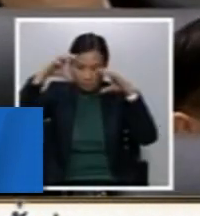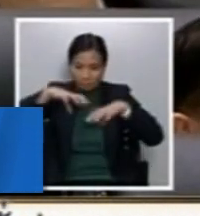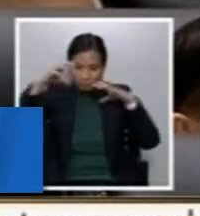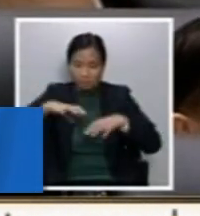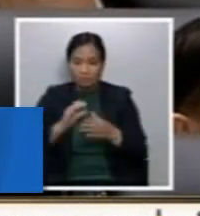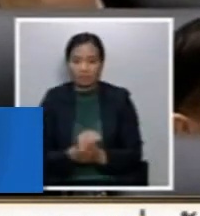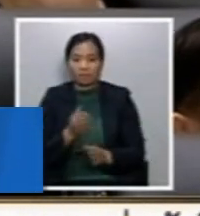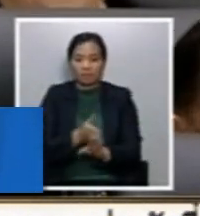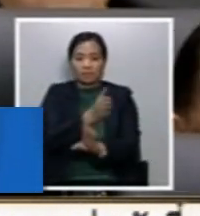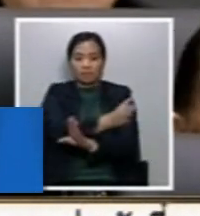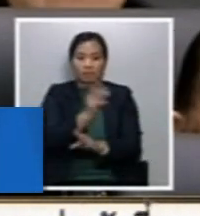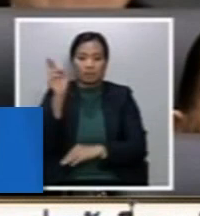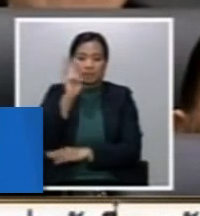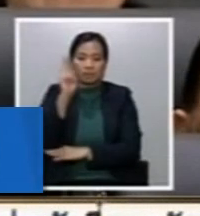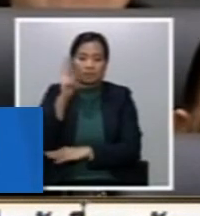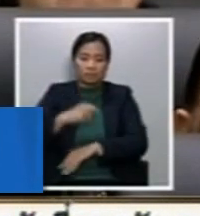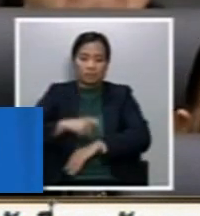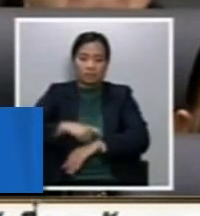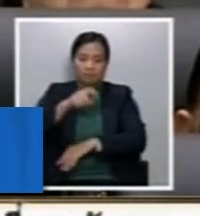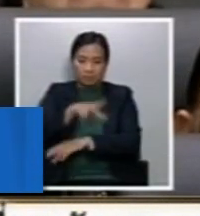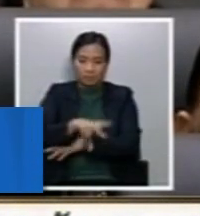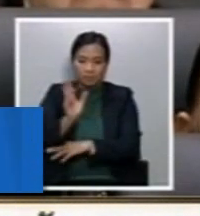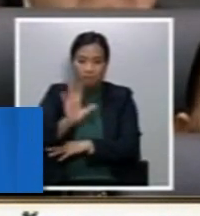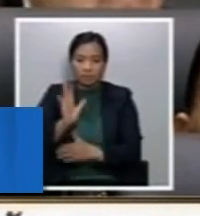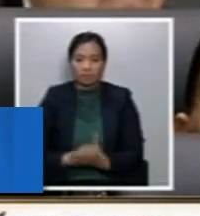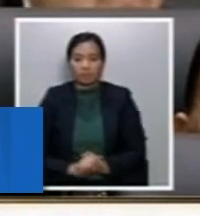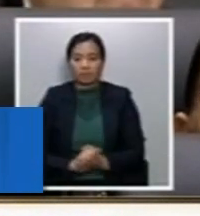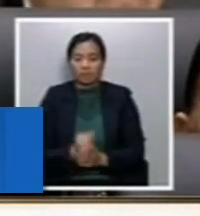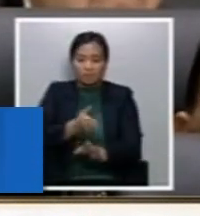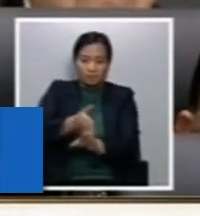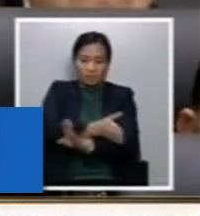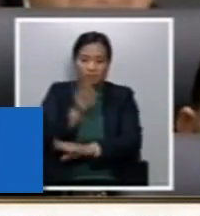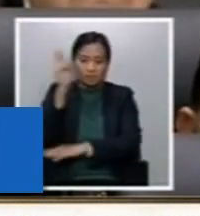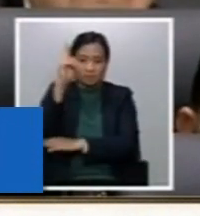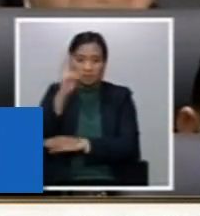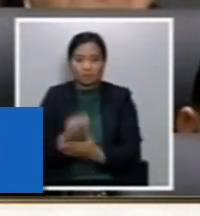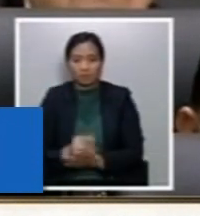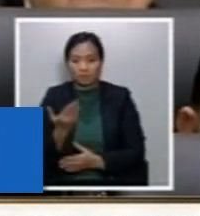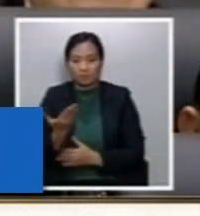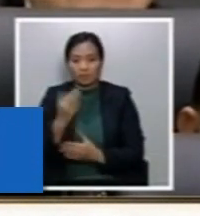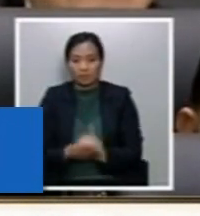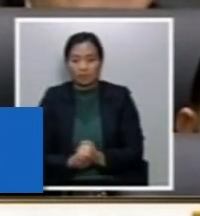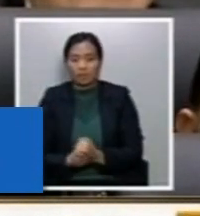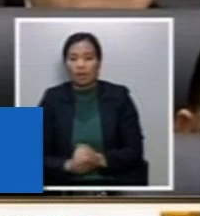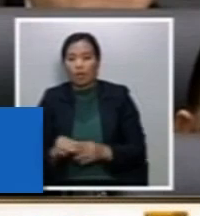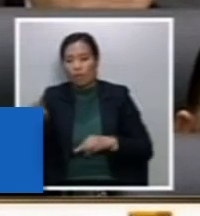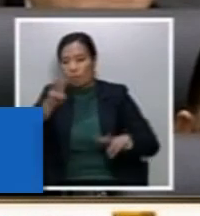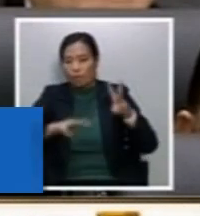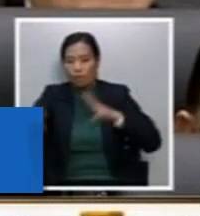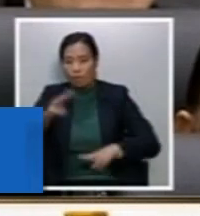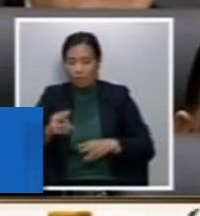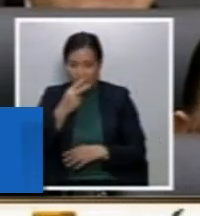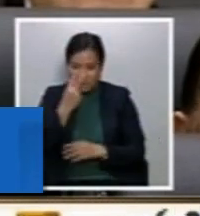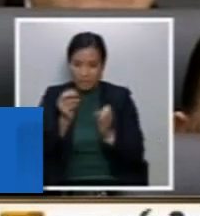เหตุก่อนเที่ยงนะครับท่านไม่ใช่บ่าย3เกิดเหตุก่อนเที่ยงทัศนวิสัยเยี่ยมฮะถ้าดูที่ตอไม้เมื่อกี้โล่งโปร่งเห็นทุกอย่